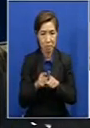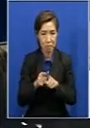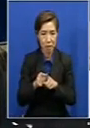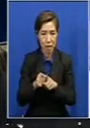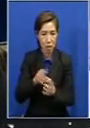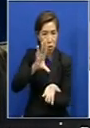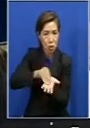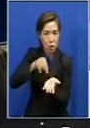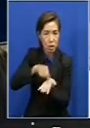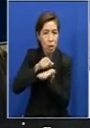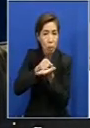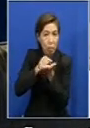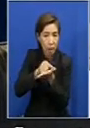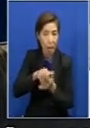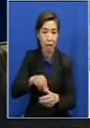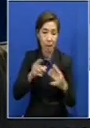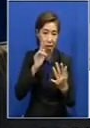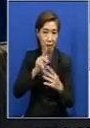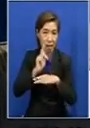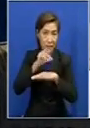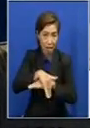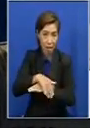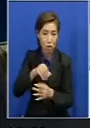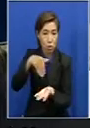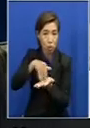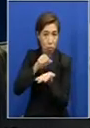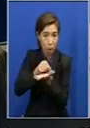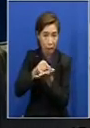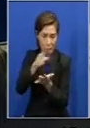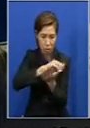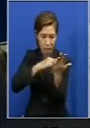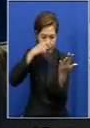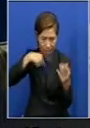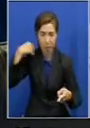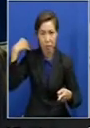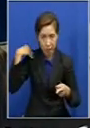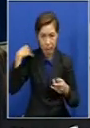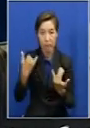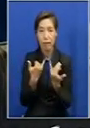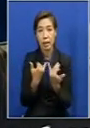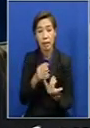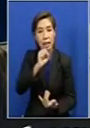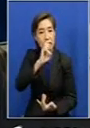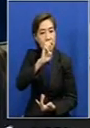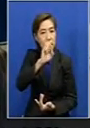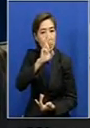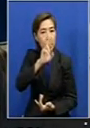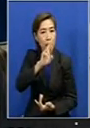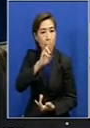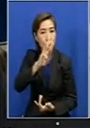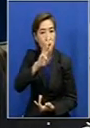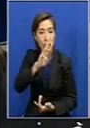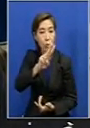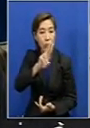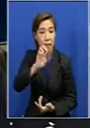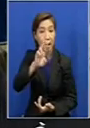ที่ให้บริการอยู่ณประเทศไทยนะครับในครั้งนี้นะครับเราก็เลยได้ร่วมกับทางกส